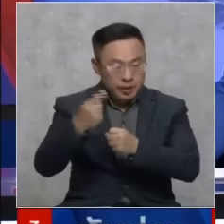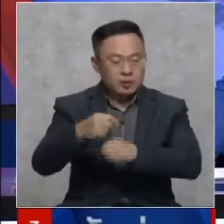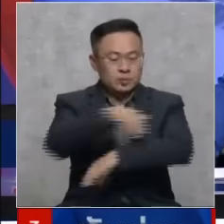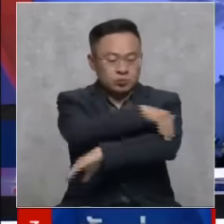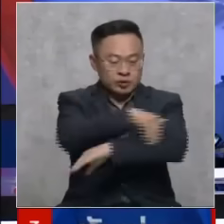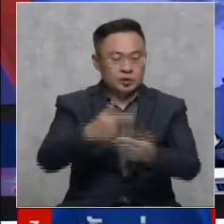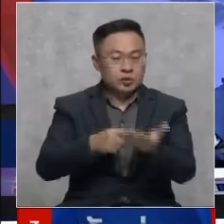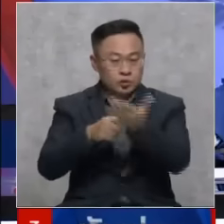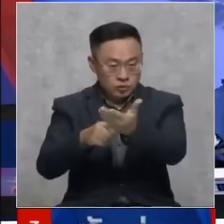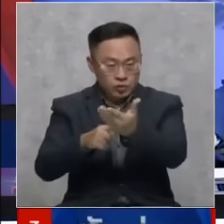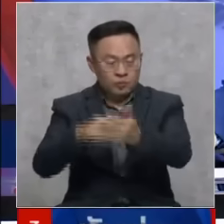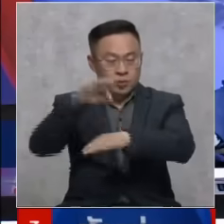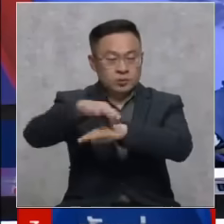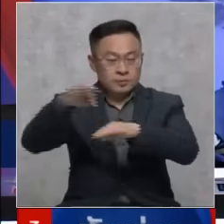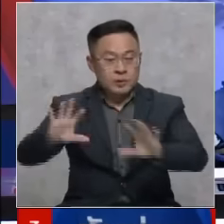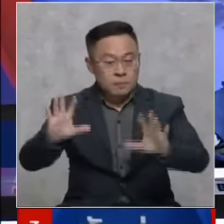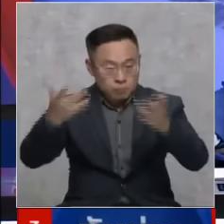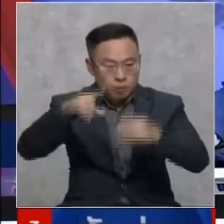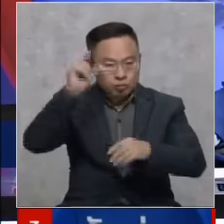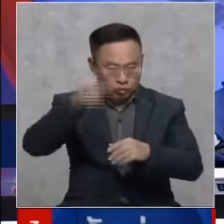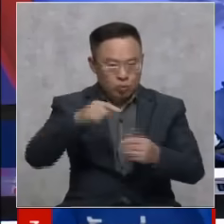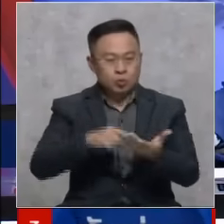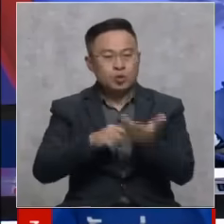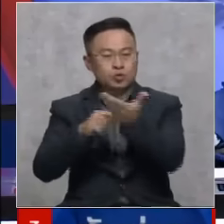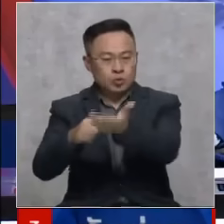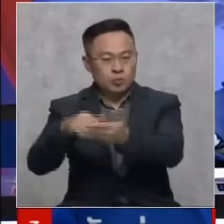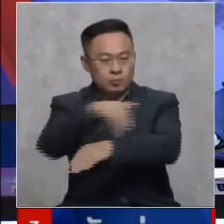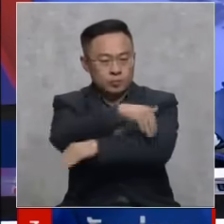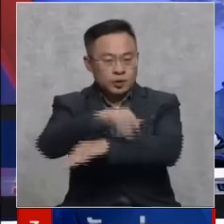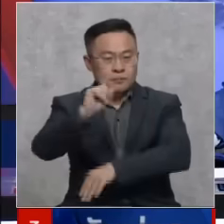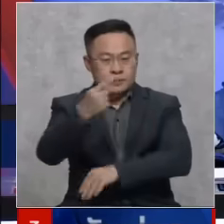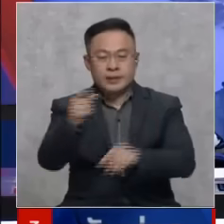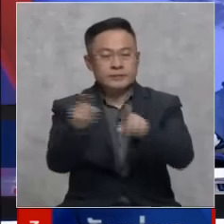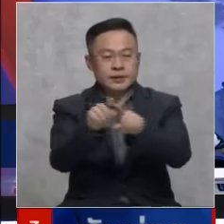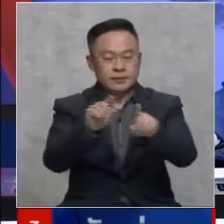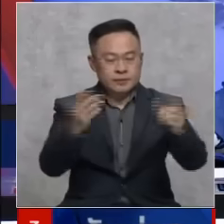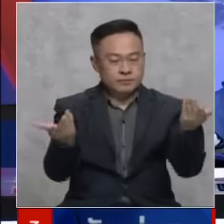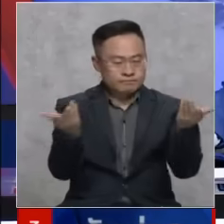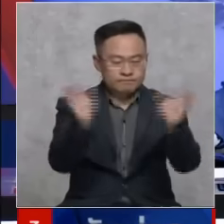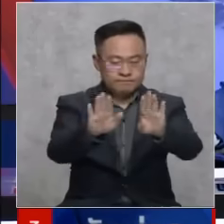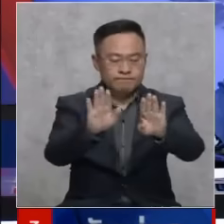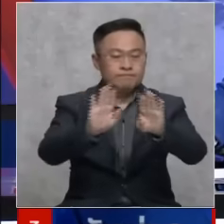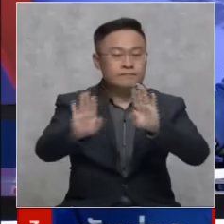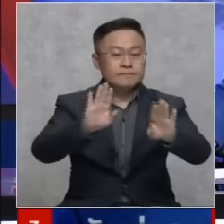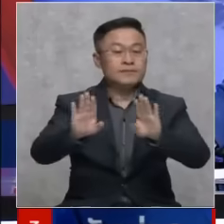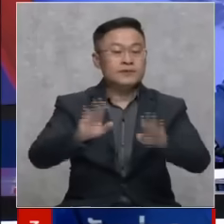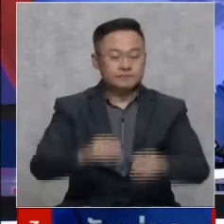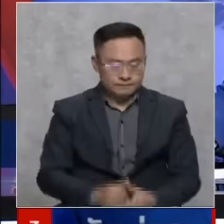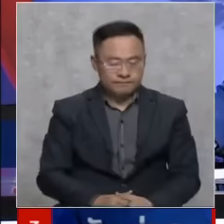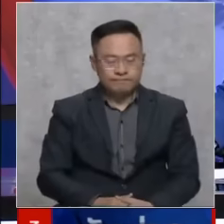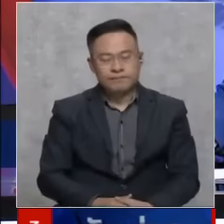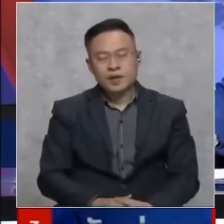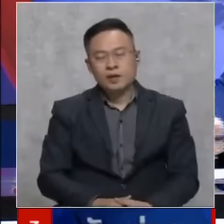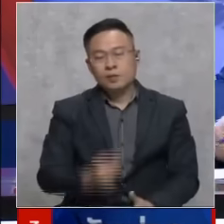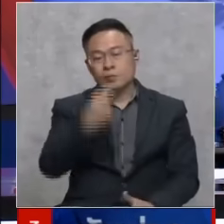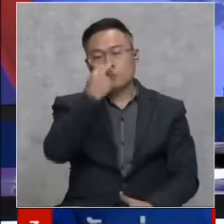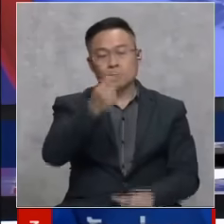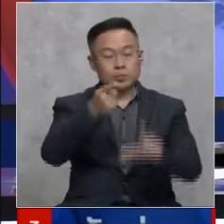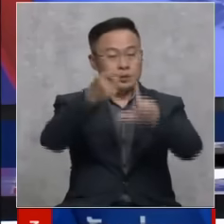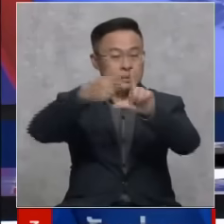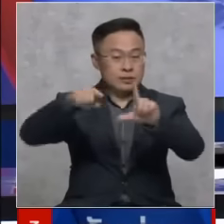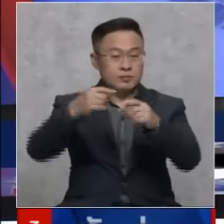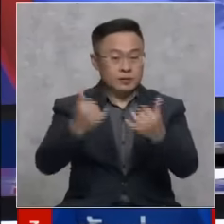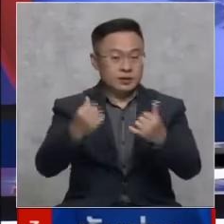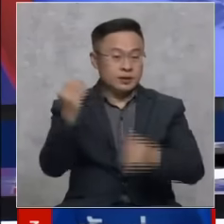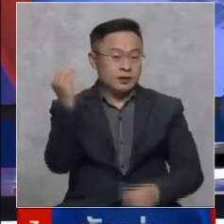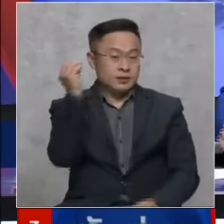ชมเรามาดูเรื่องราวของพรรคก้าวไกลกันหน่อยนะคะเพราะว่าคุณพิธาลิ้มเจริญรัตน์เนี่ยเขาลาออกจากหัวหน้าพรรคเป็นที่เรียบร้อยละจะเปิ